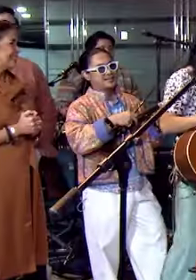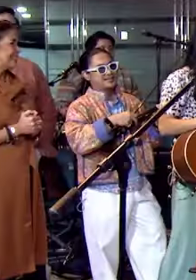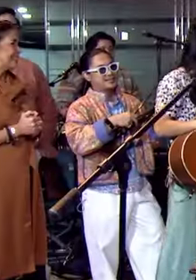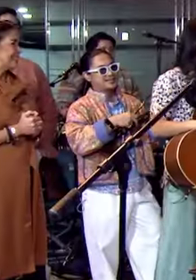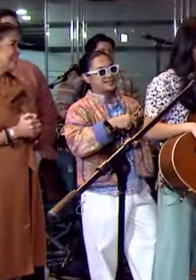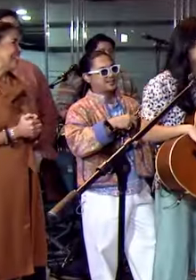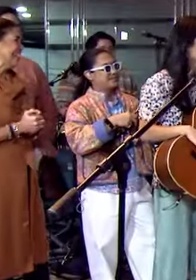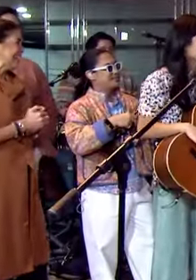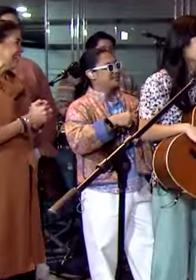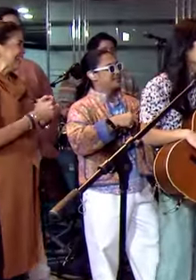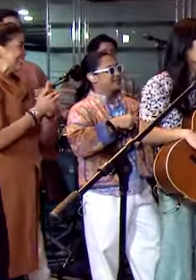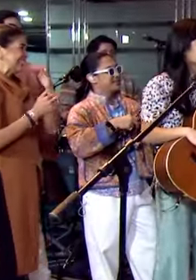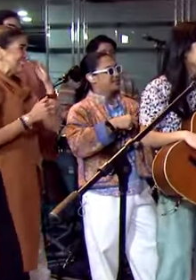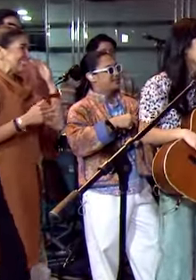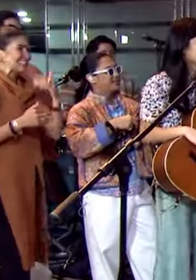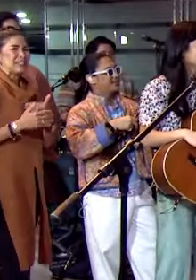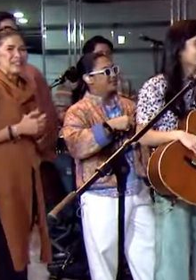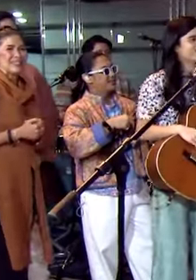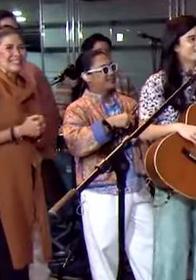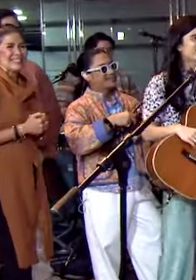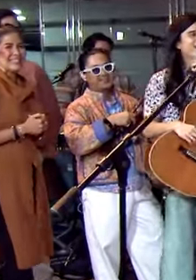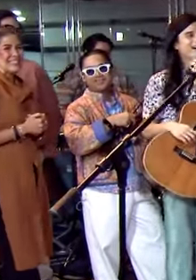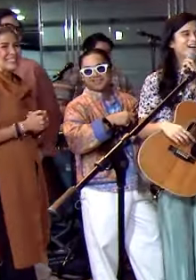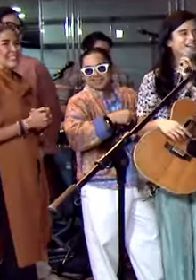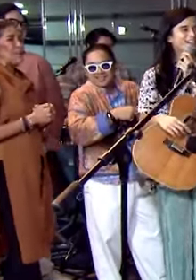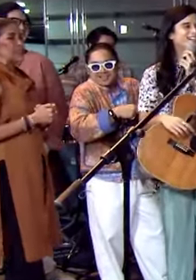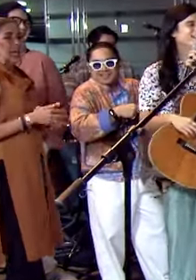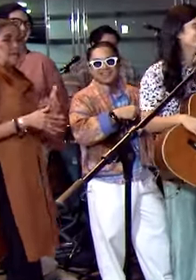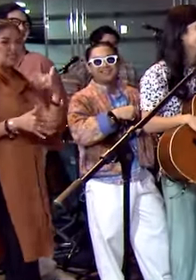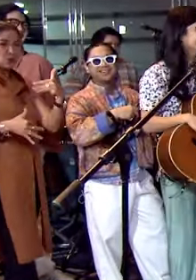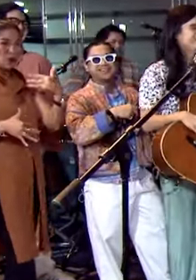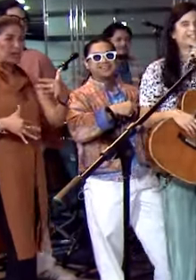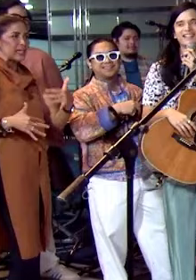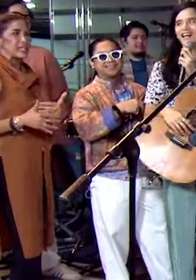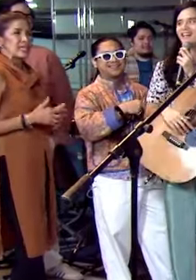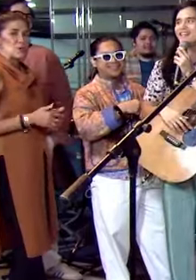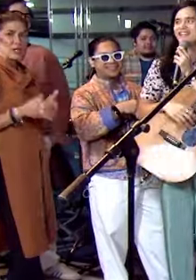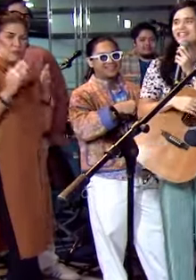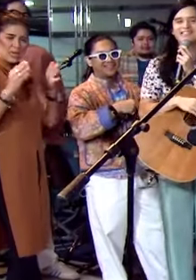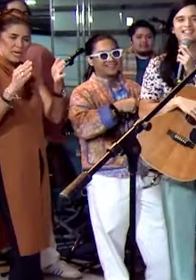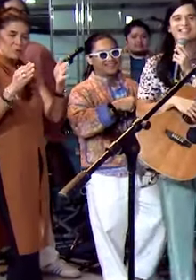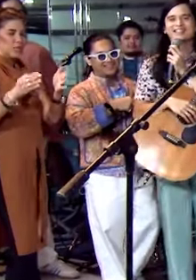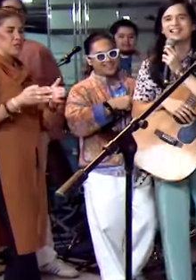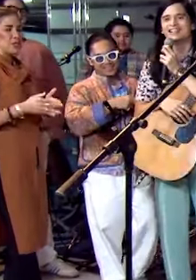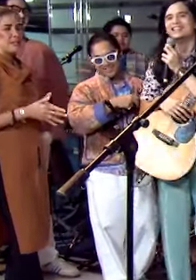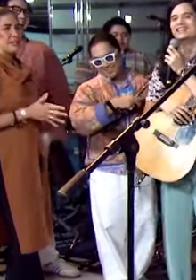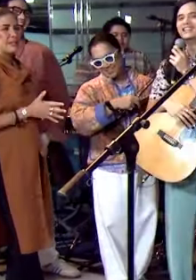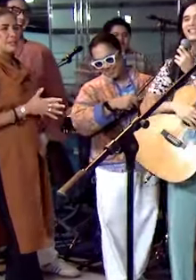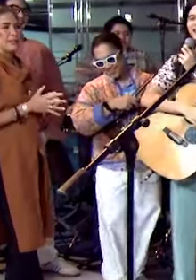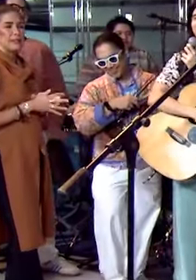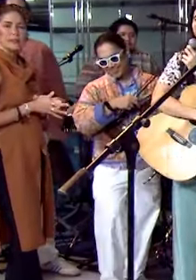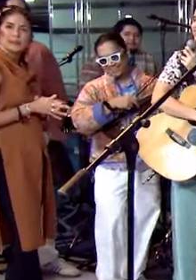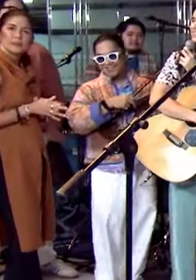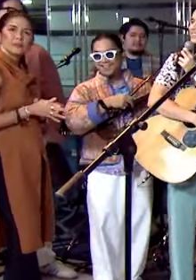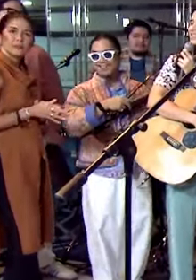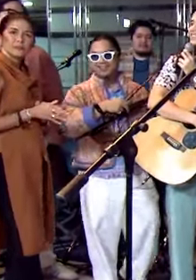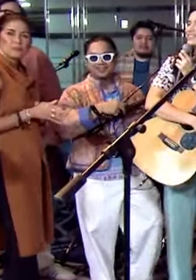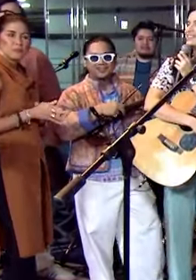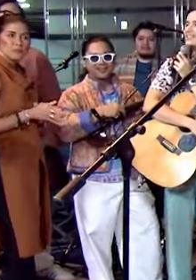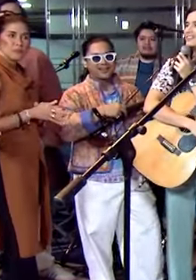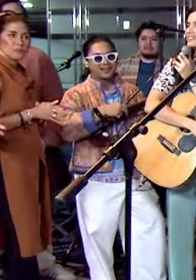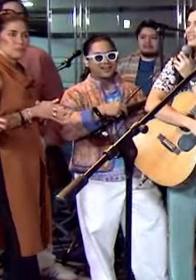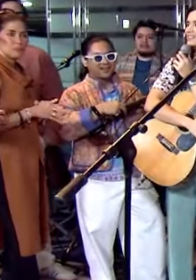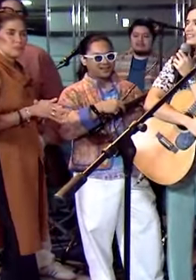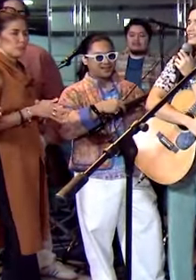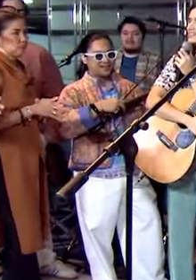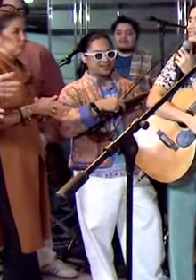Ito, eh. Pero ano? Tamang-tamang January, ganyan yung panalo ninyo eh. Diba? Pero gaano nakalaki ang